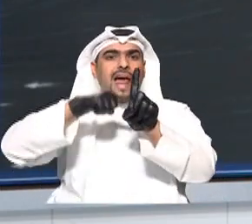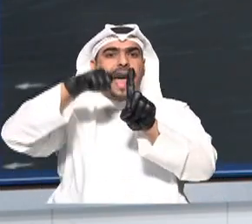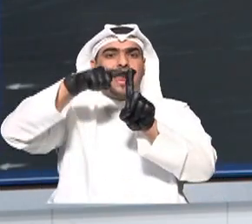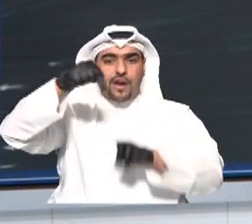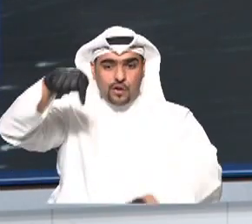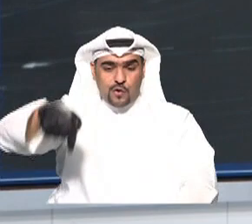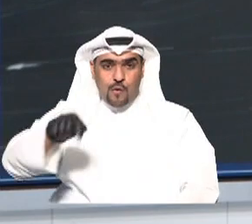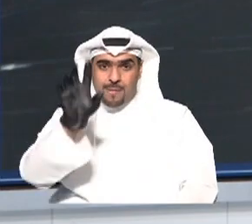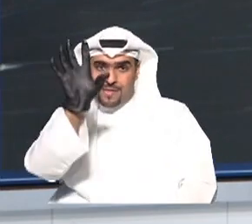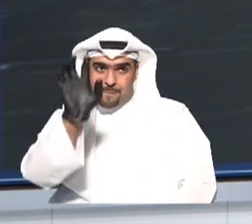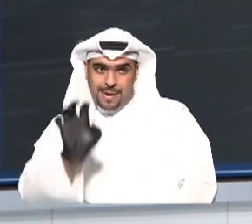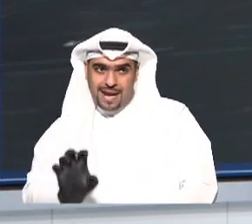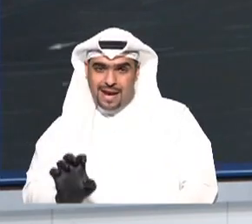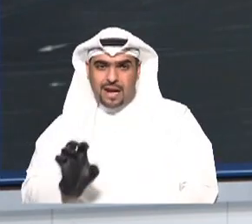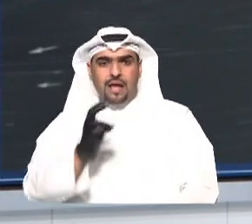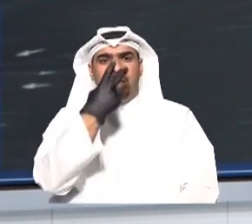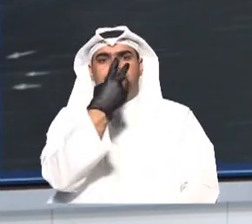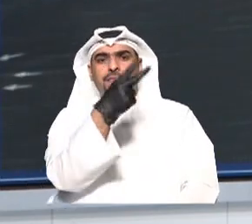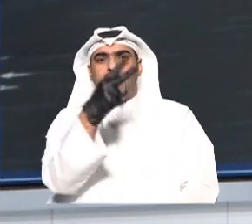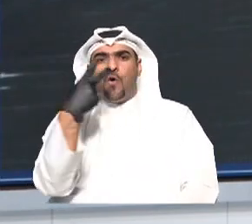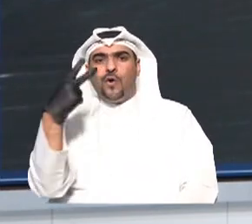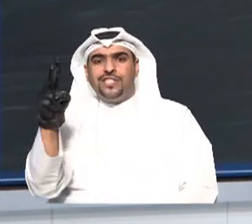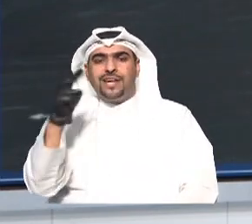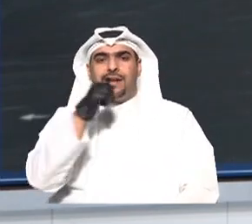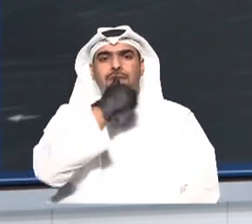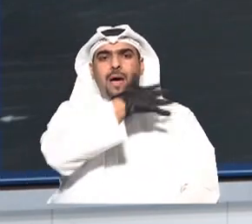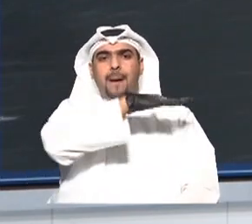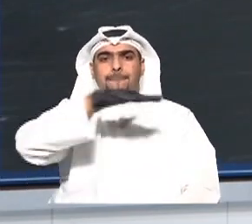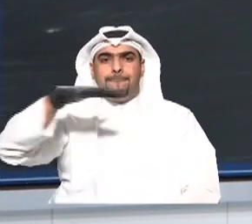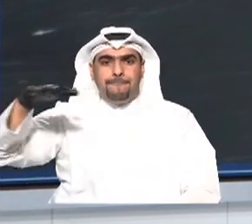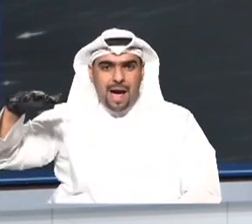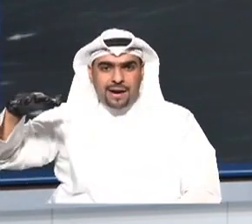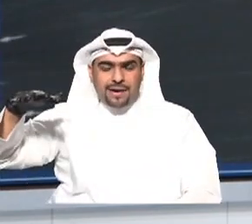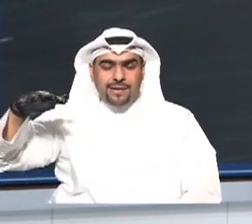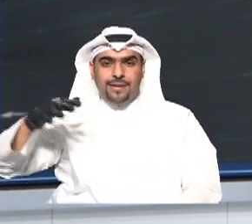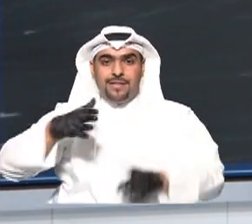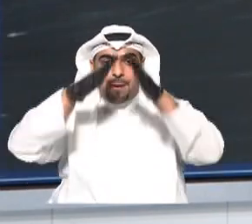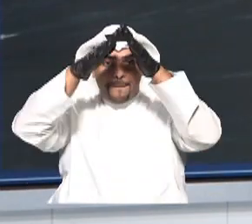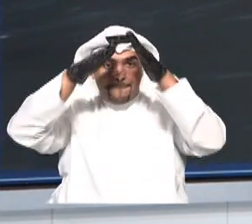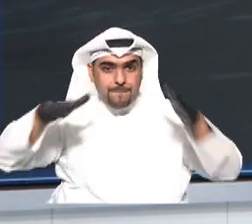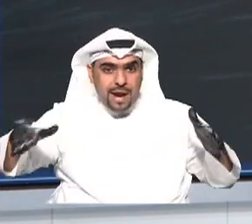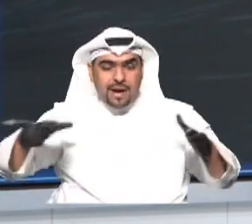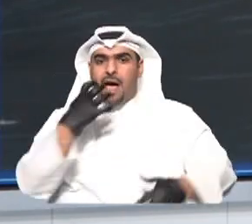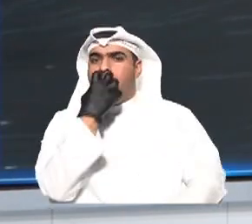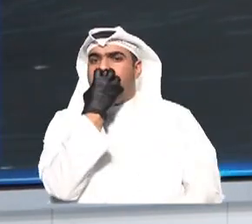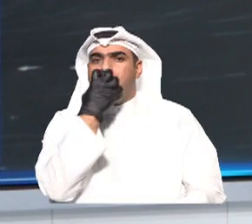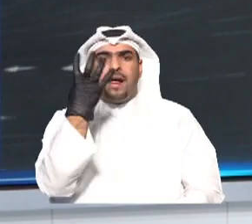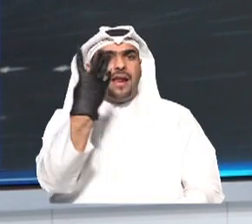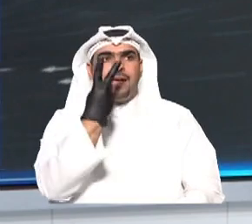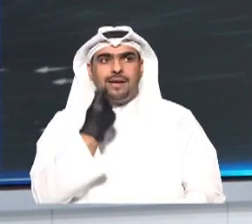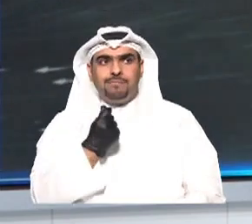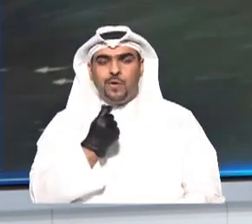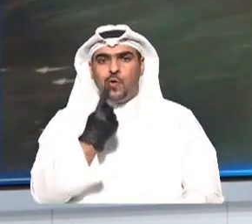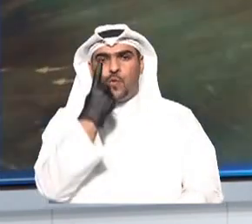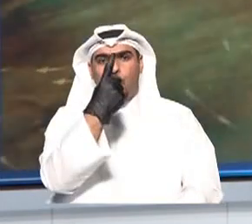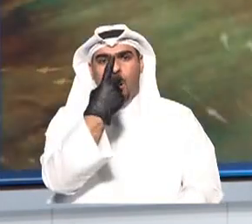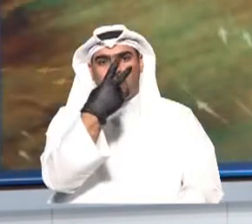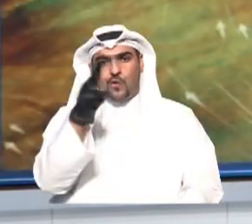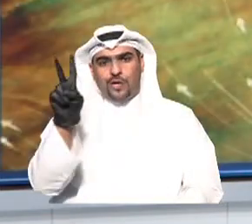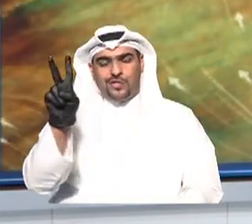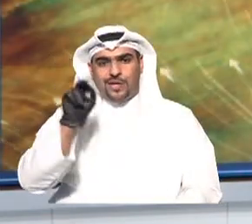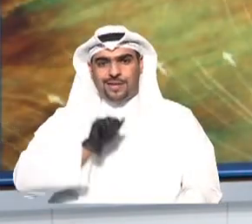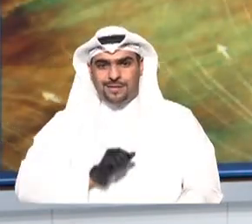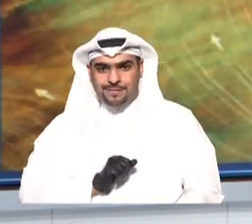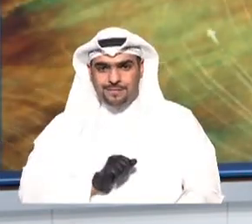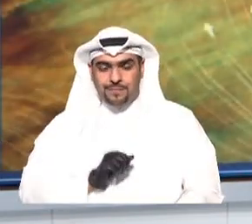إلى 22 درجة مئوية خاصة على المناطق الساحلية. بالنسبة للمناطق الغربية من البلاد السالم الشقاية قد تصل إلى 21 درجة مئوية.